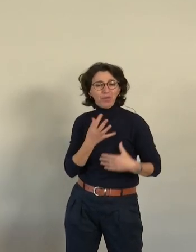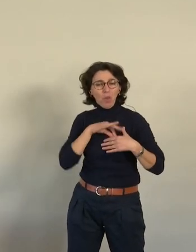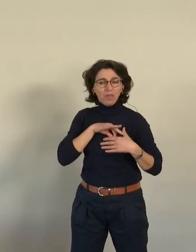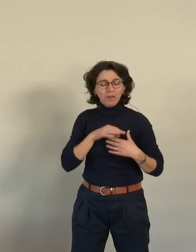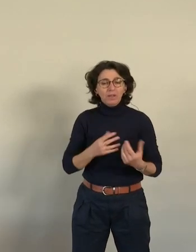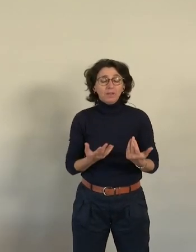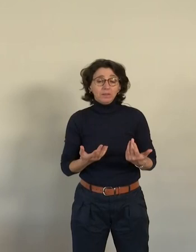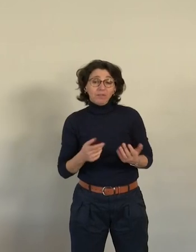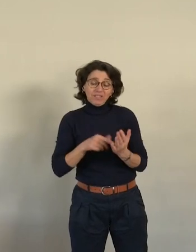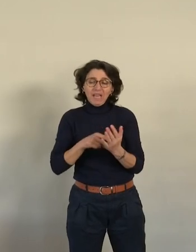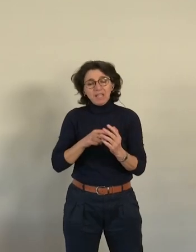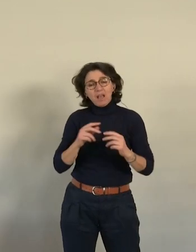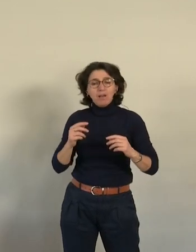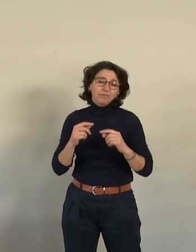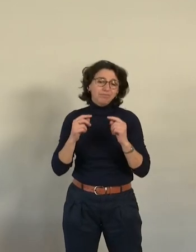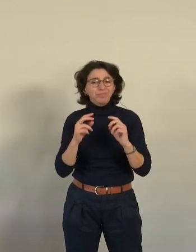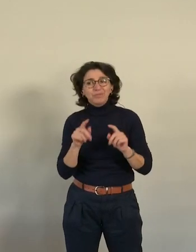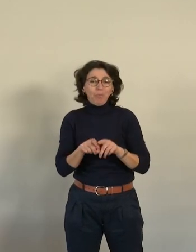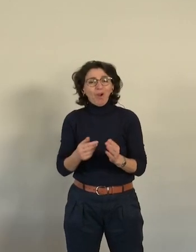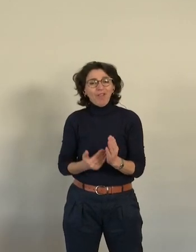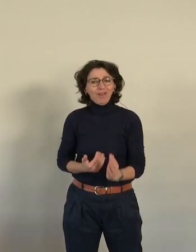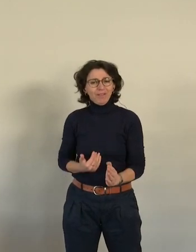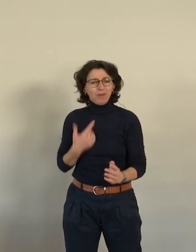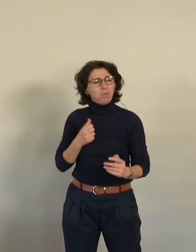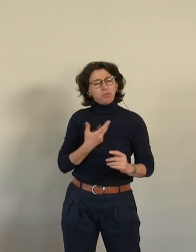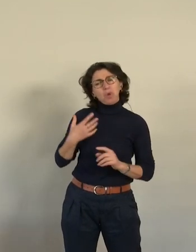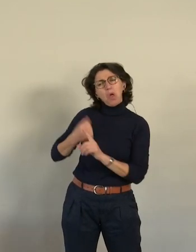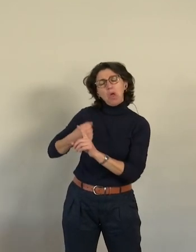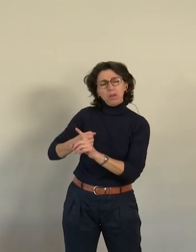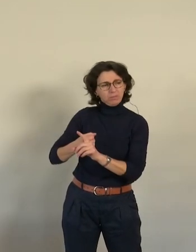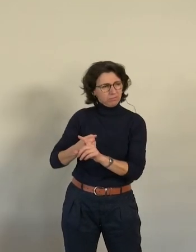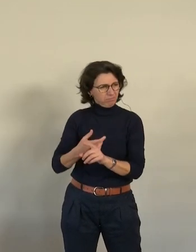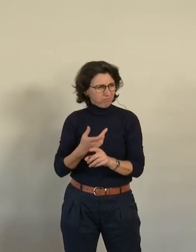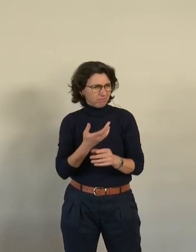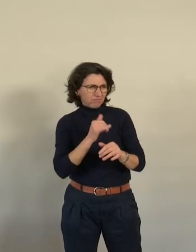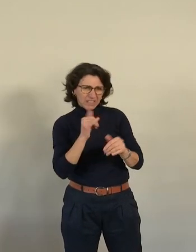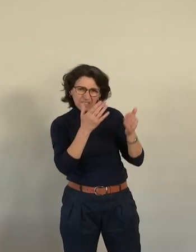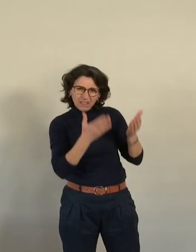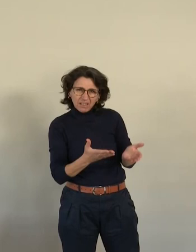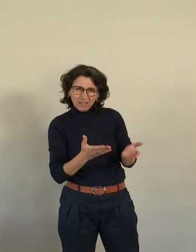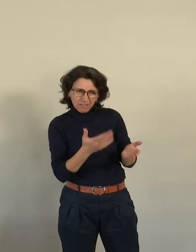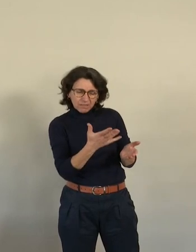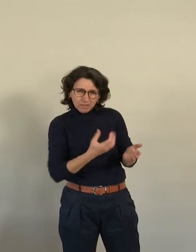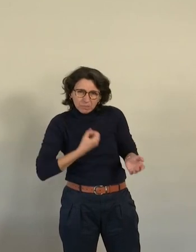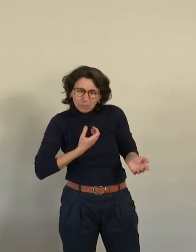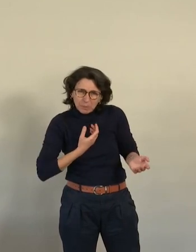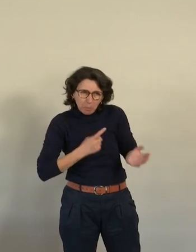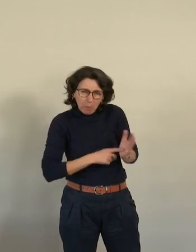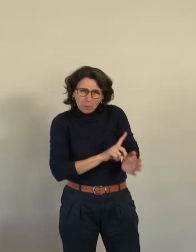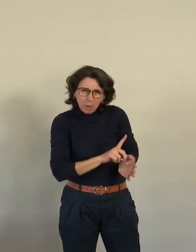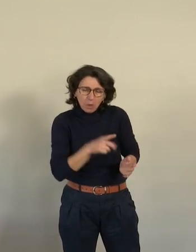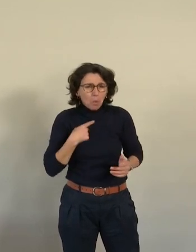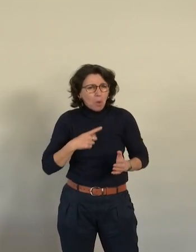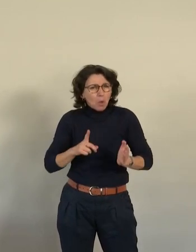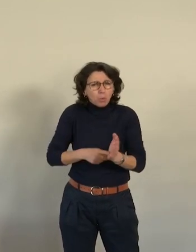laquelle beaucoup se sont sont battu mais pour qui vous prenez-vous sous prétexte que que vous créez des droits fictifs des droits que